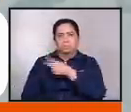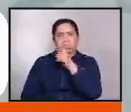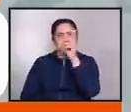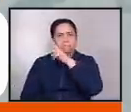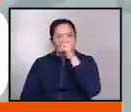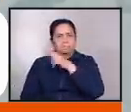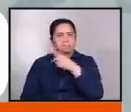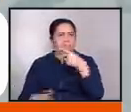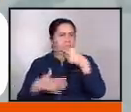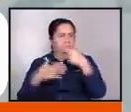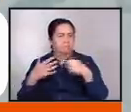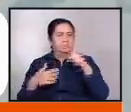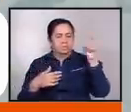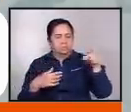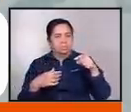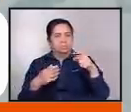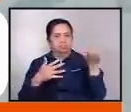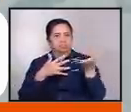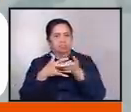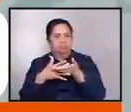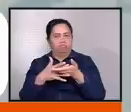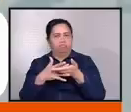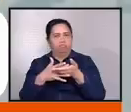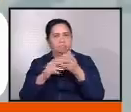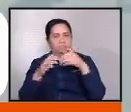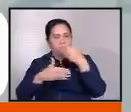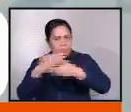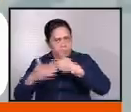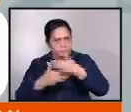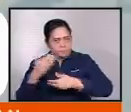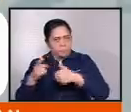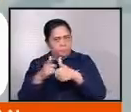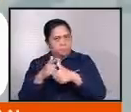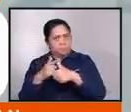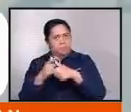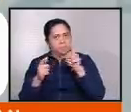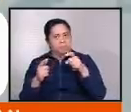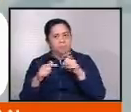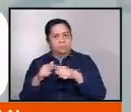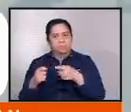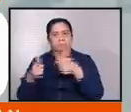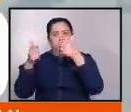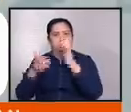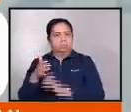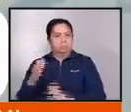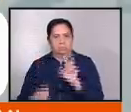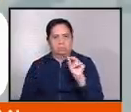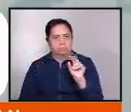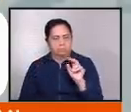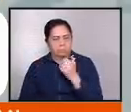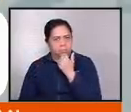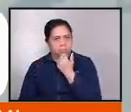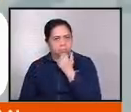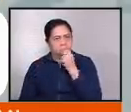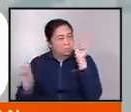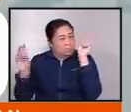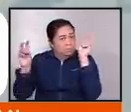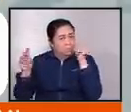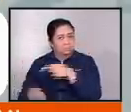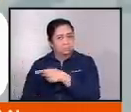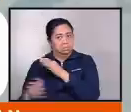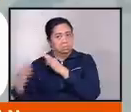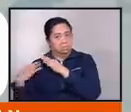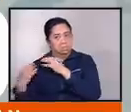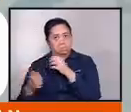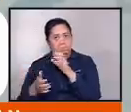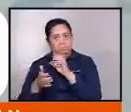siya and all that, dapat they should institute the appropriate proceedings. Pero they cannot automatically deduct yung allegedly na siya daw ang